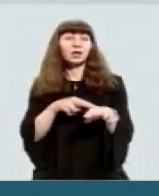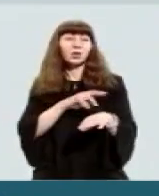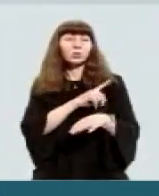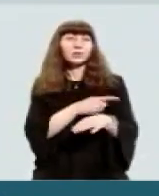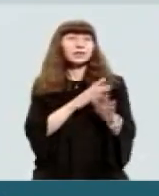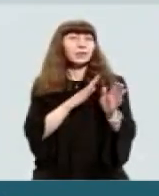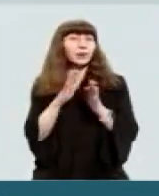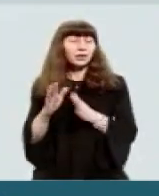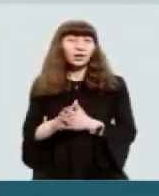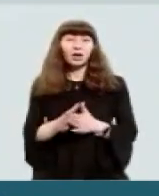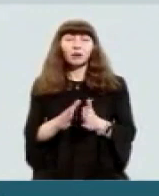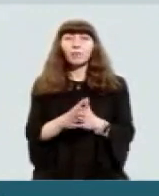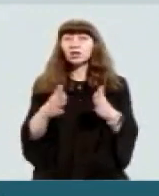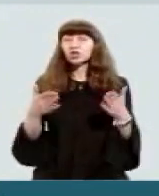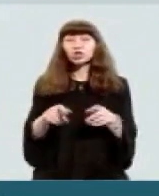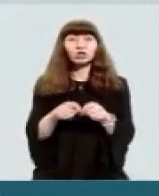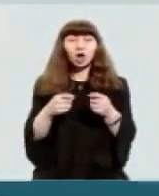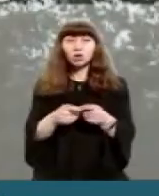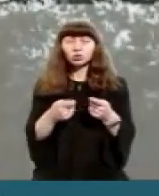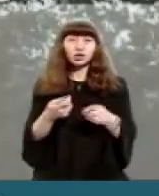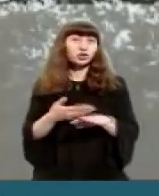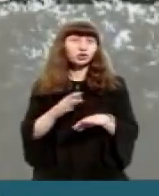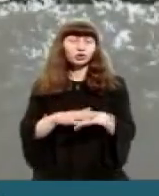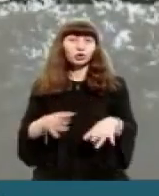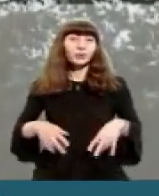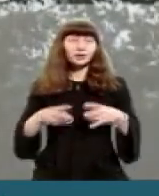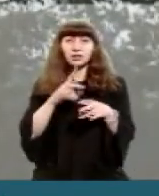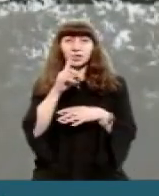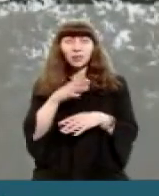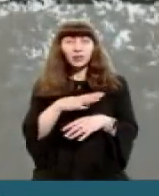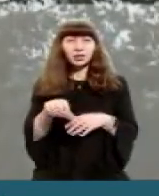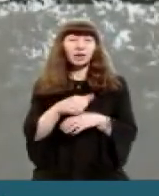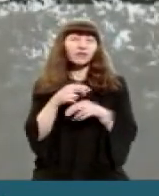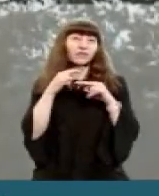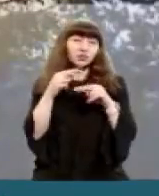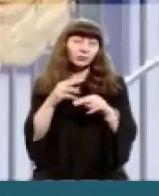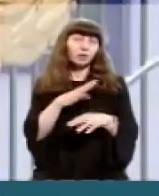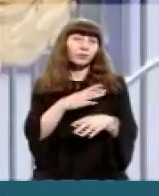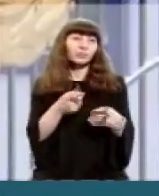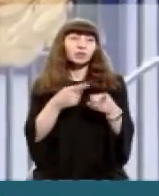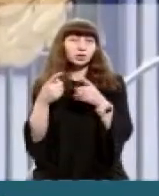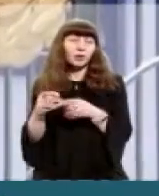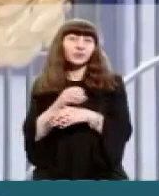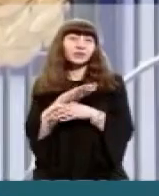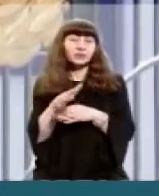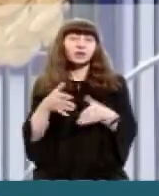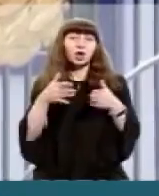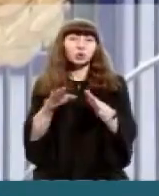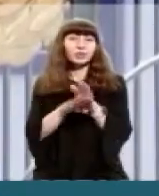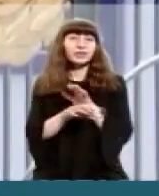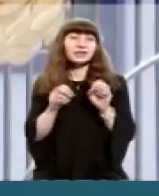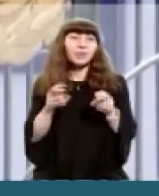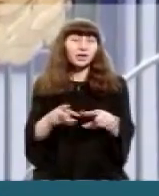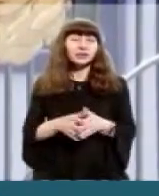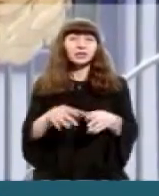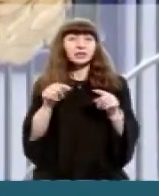усиленном режиме. Особых правонарушений за этот период в области допущено не было. Основной акцент работы службы сместился на обеспечение дорожной